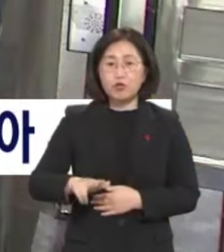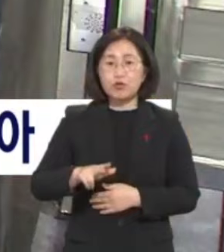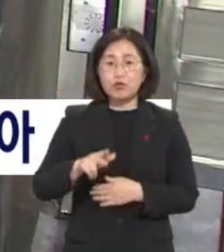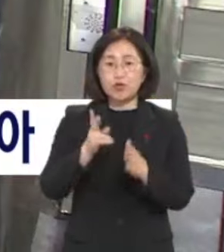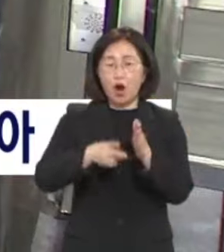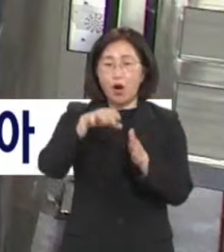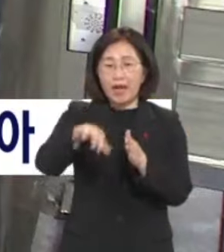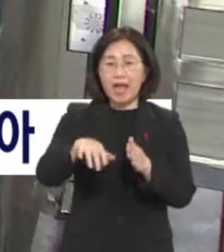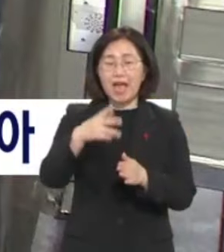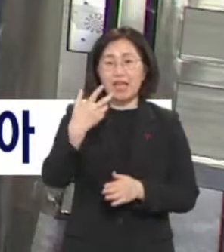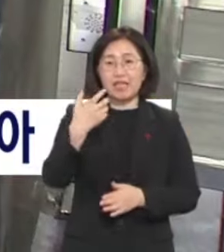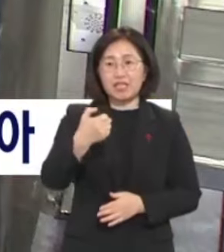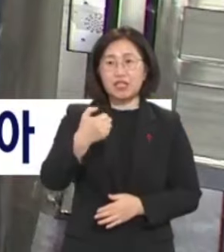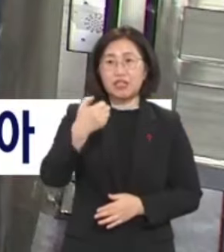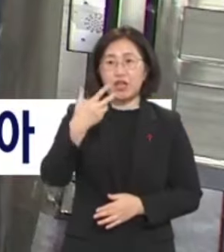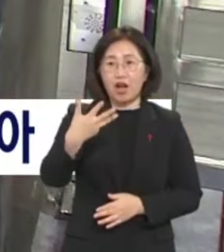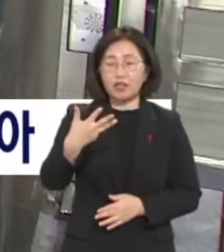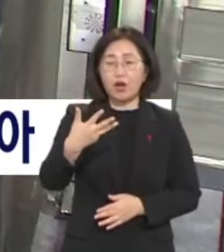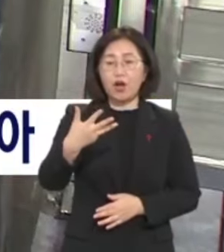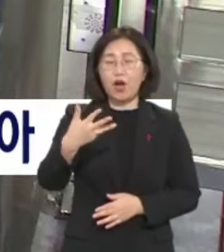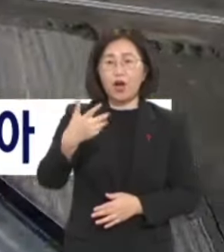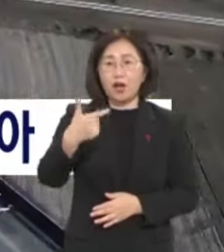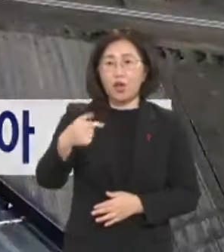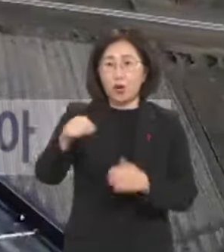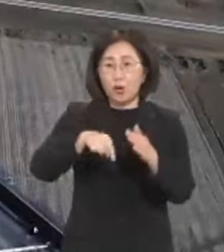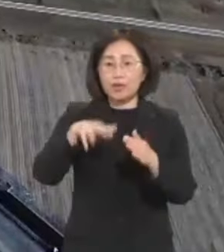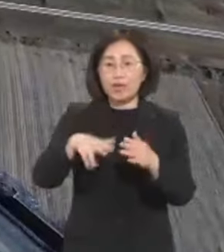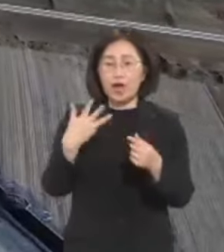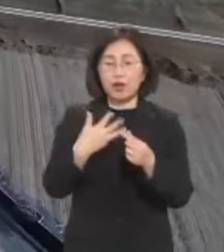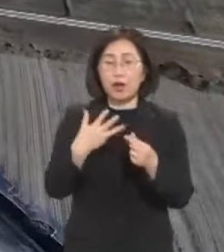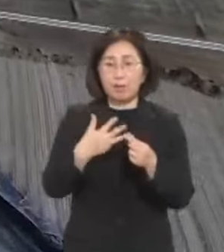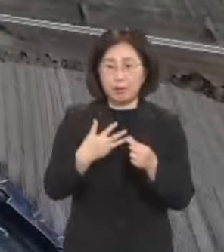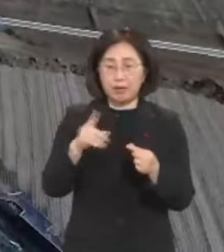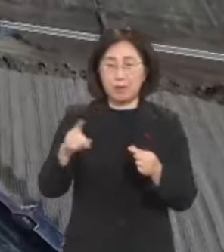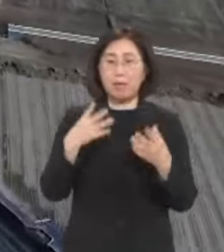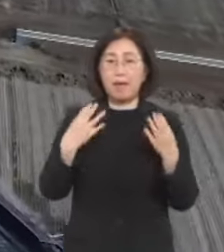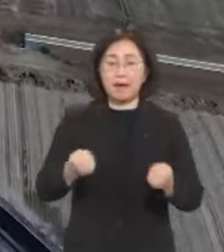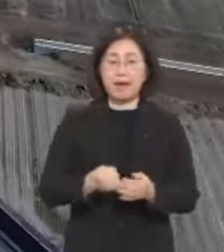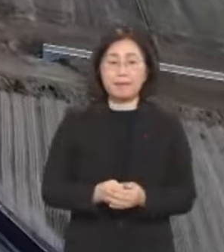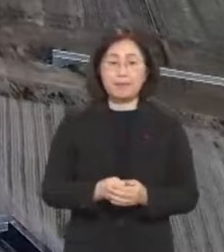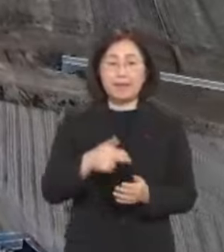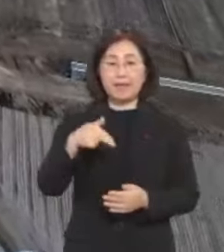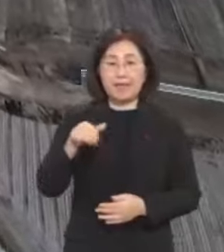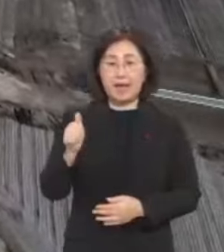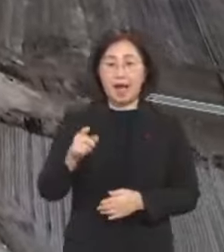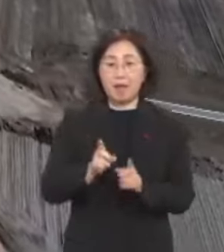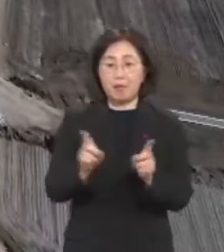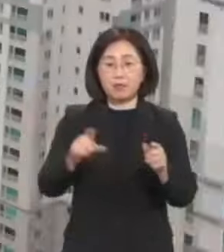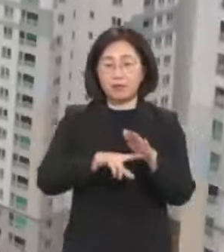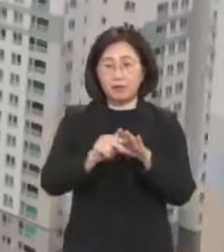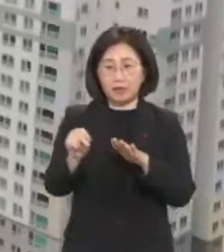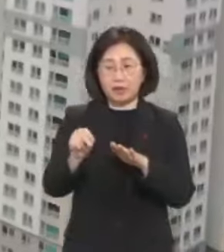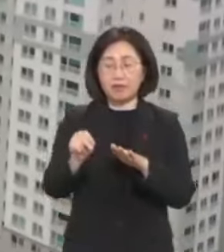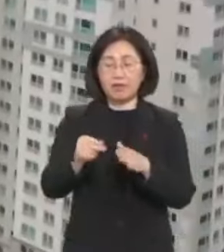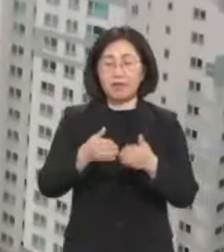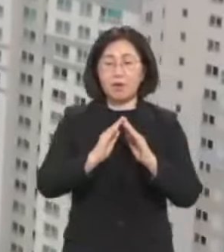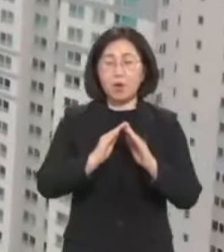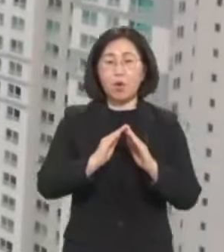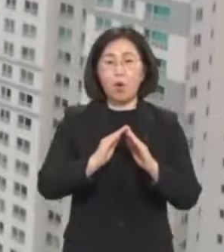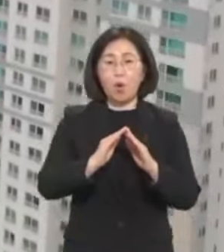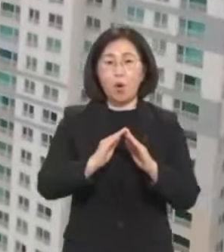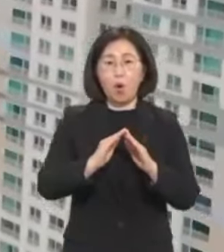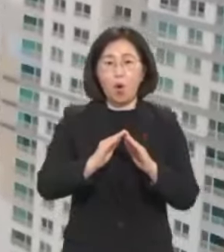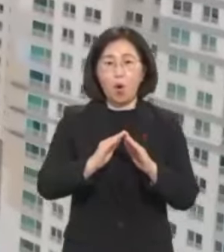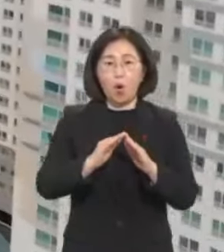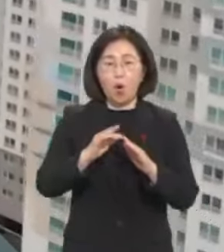56곳 가운데 8번째로 많습니다. 오는 2026년 장항선 복선전철이 개통하고 R&D